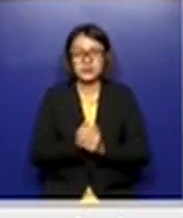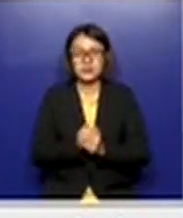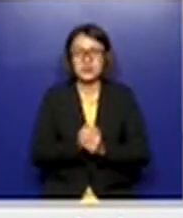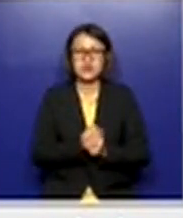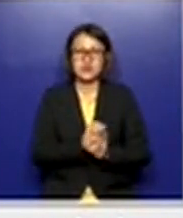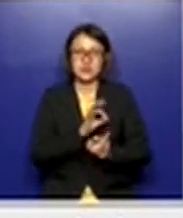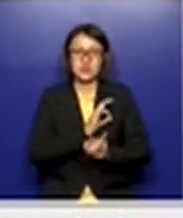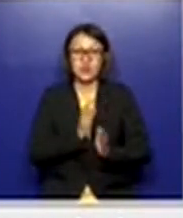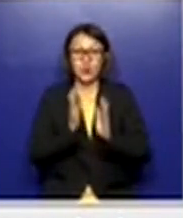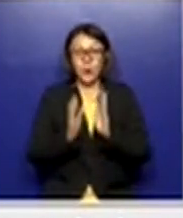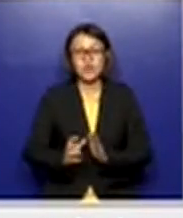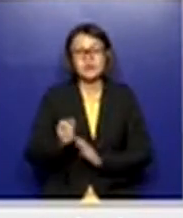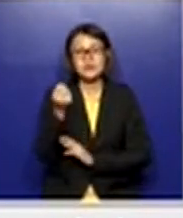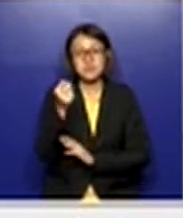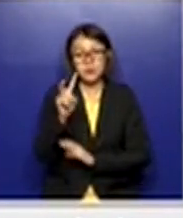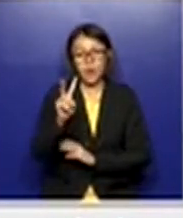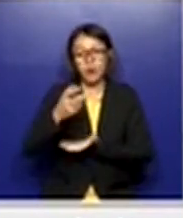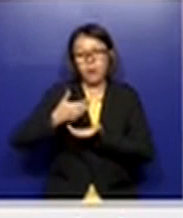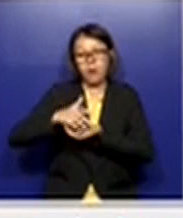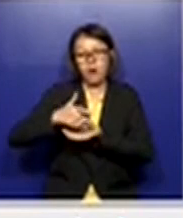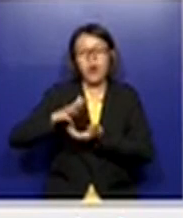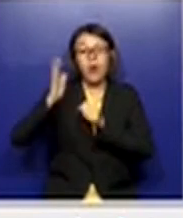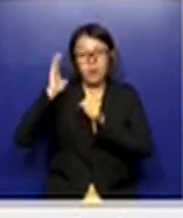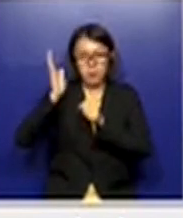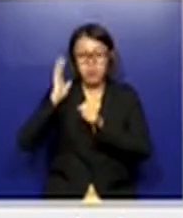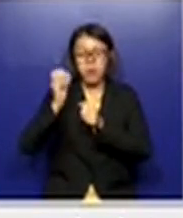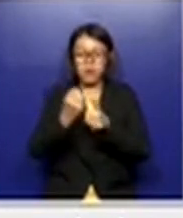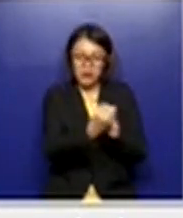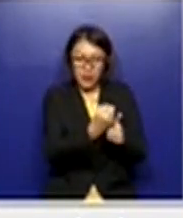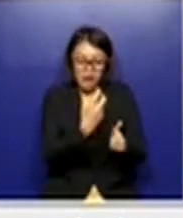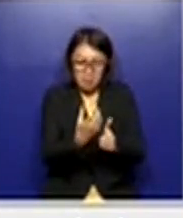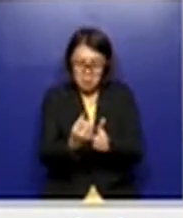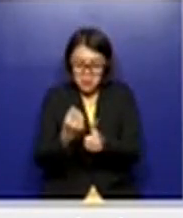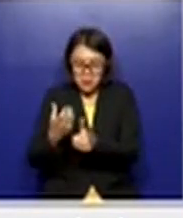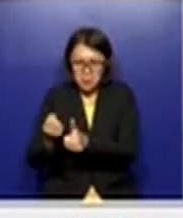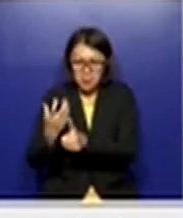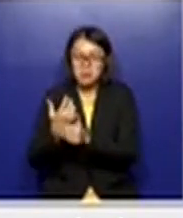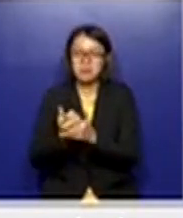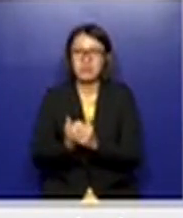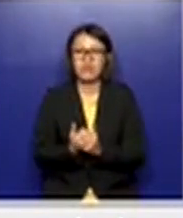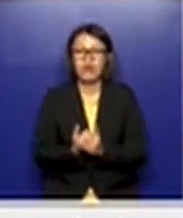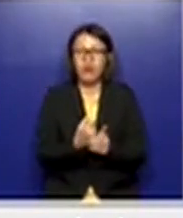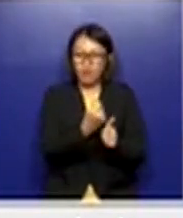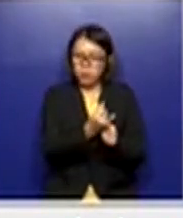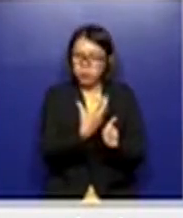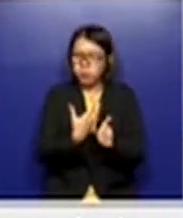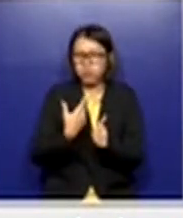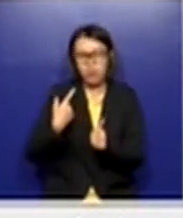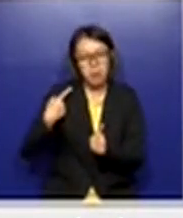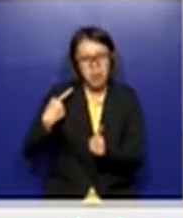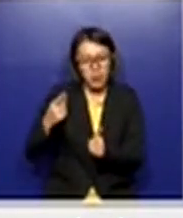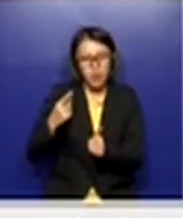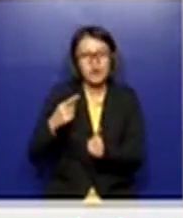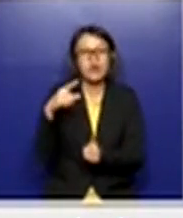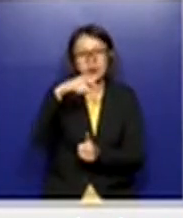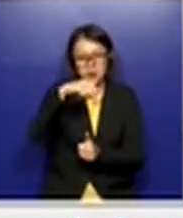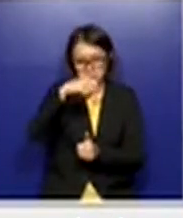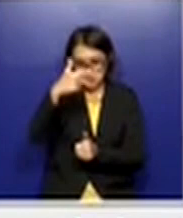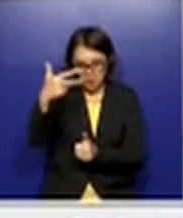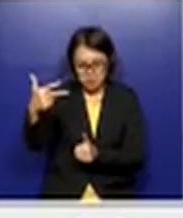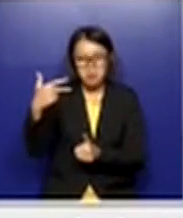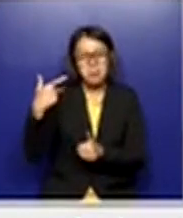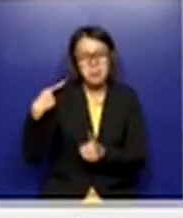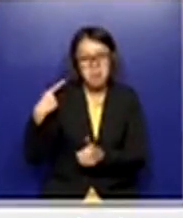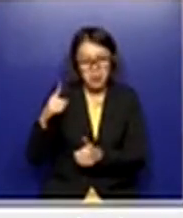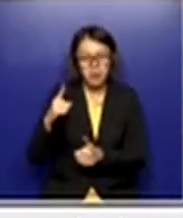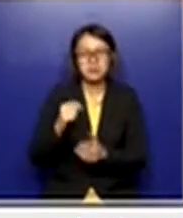ทั้ง12ท่านที่ได้อภิปรายให้คำแนะนำนะคะซึ่งทุกๆคำแนะนำเป็นประโยชน์กับไทย PBS อย่างยิ่งค่ะโด